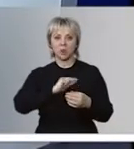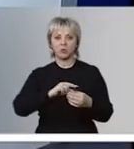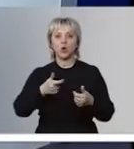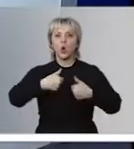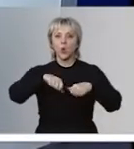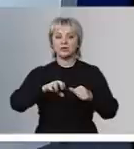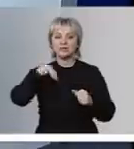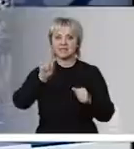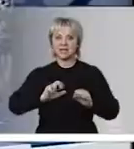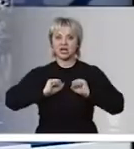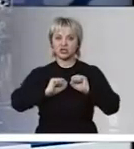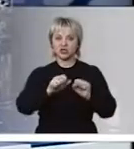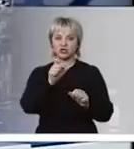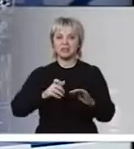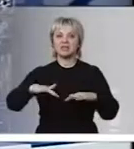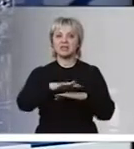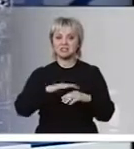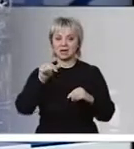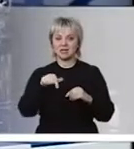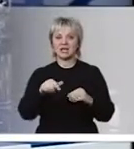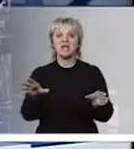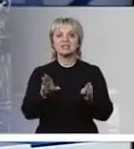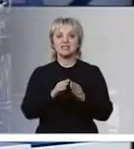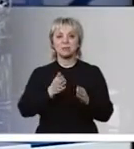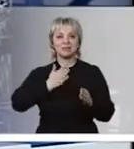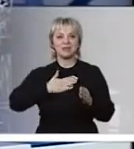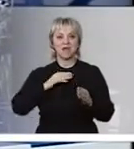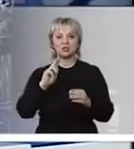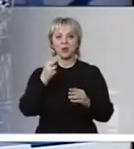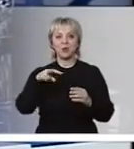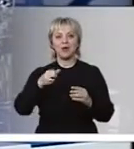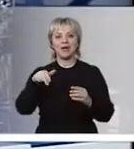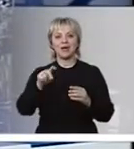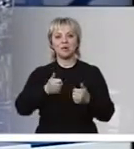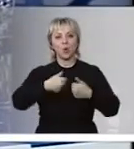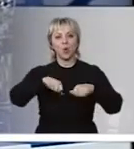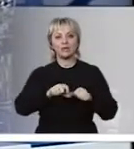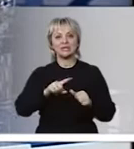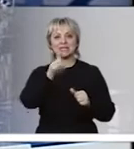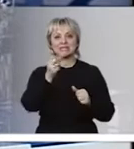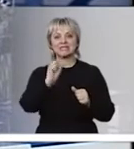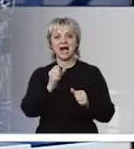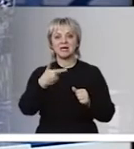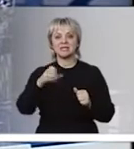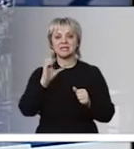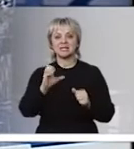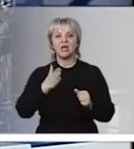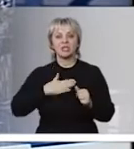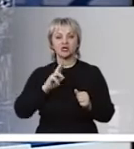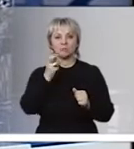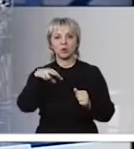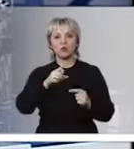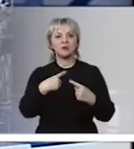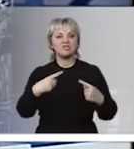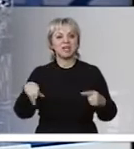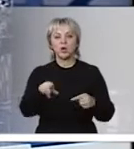работают органы социальной защиты населения совместно с нашими коллегами, органами ЗАГС, с нашими коллегами